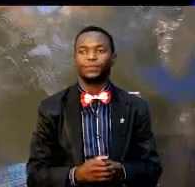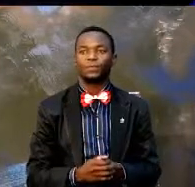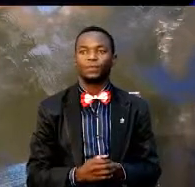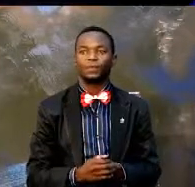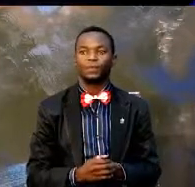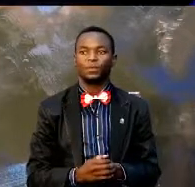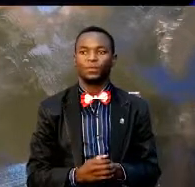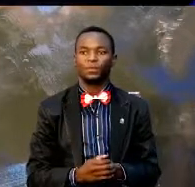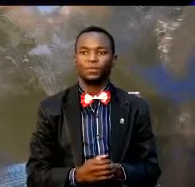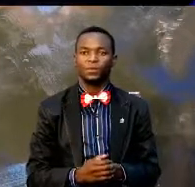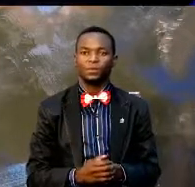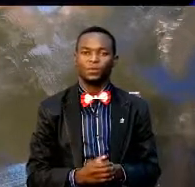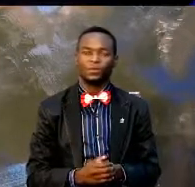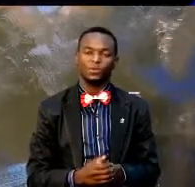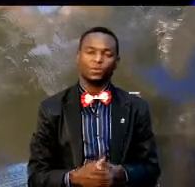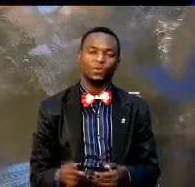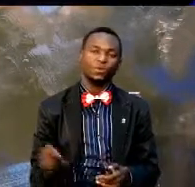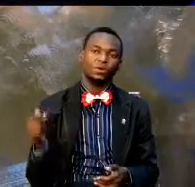wewe,